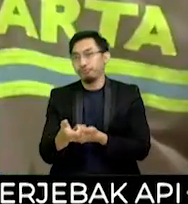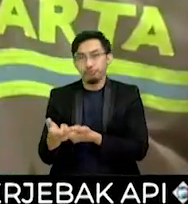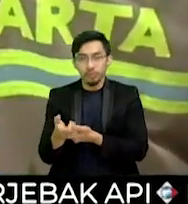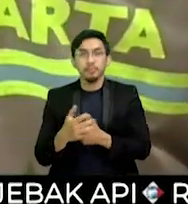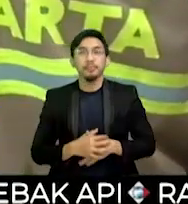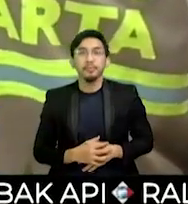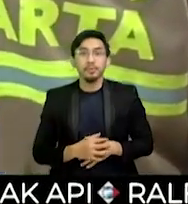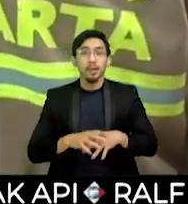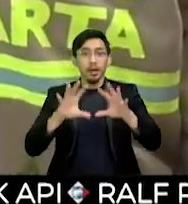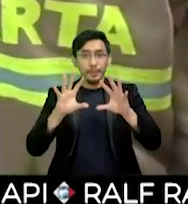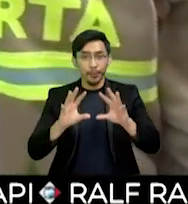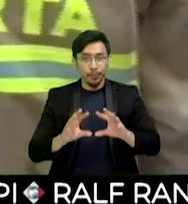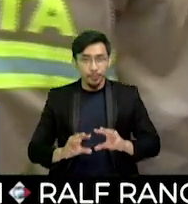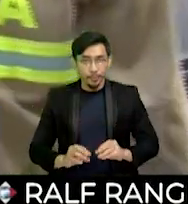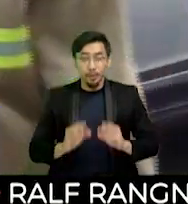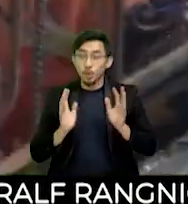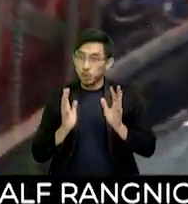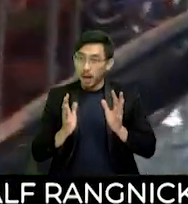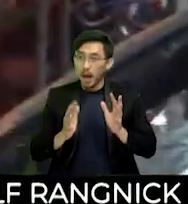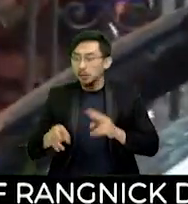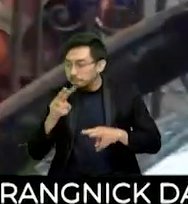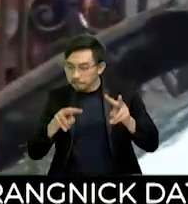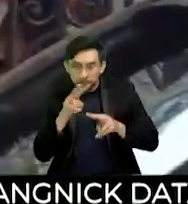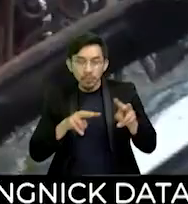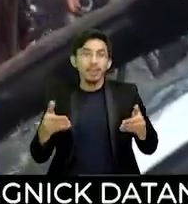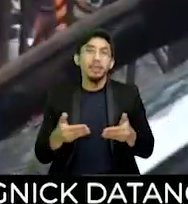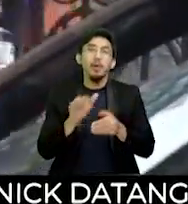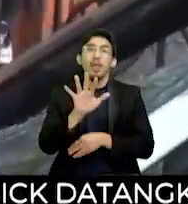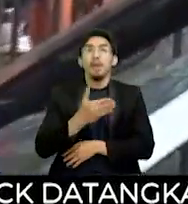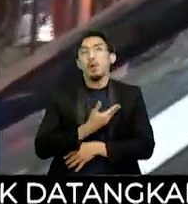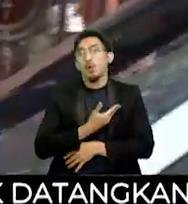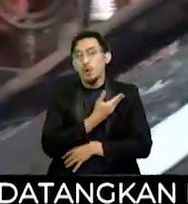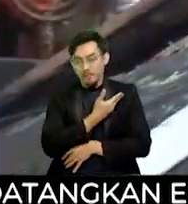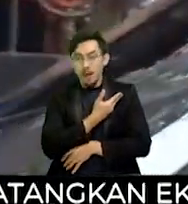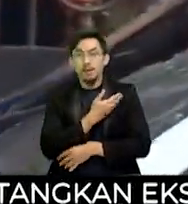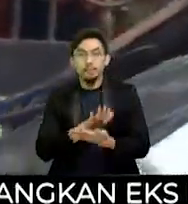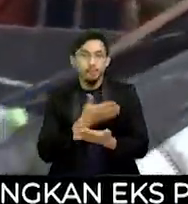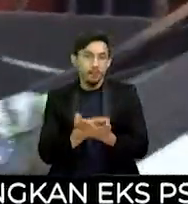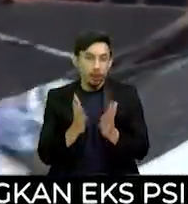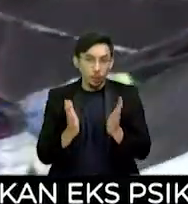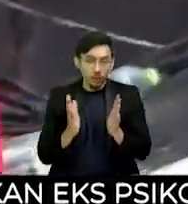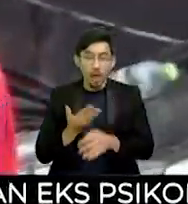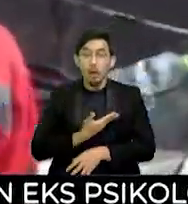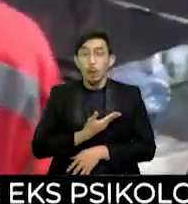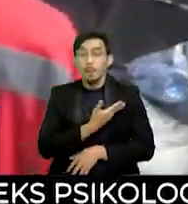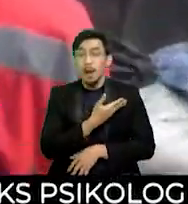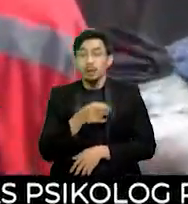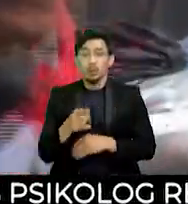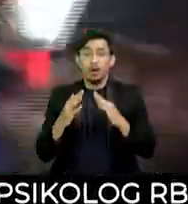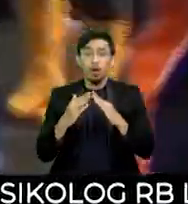jenazah penghuni rumah yang tewas terbakar juga para korban tidak sempat menyelamatkan diri karena terjebak kobaran api yang